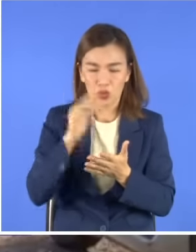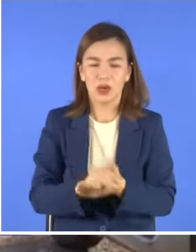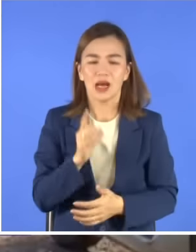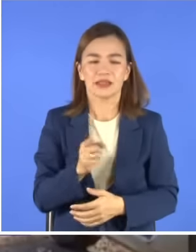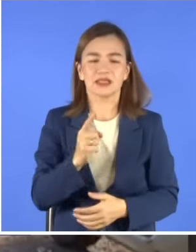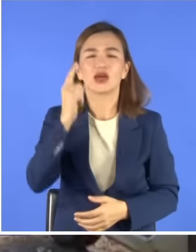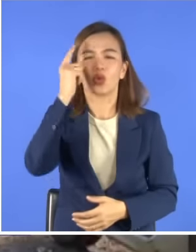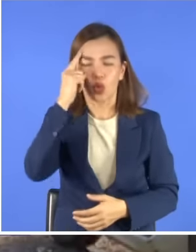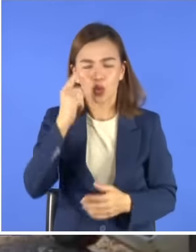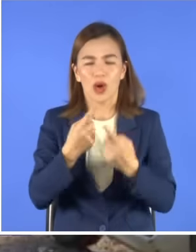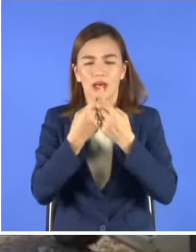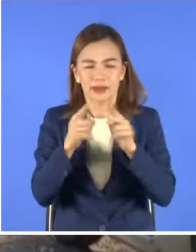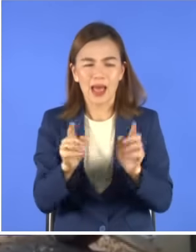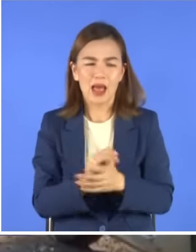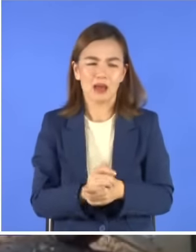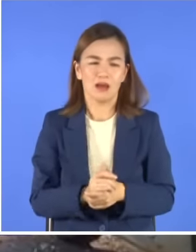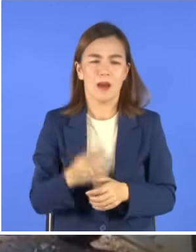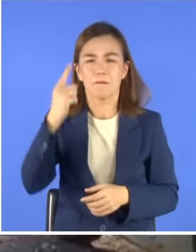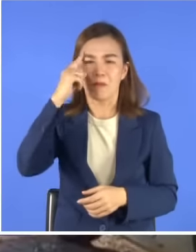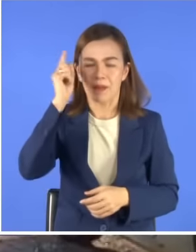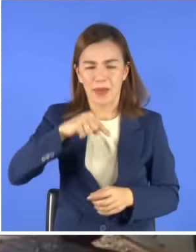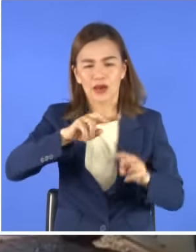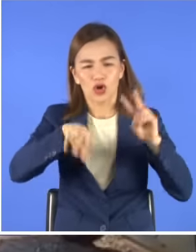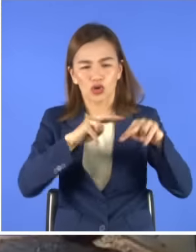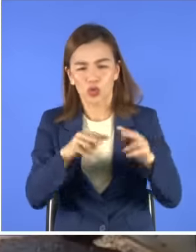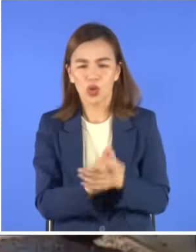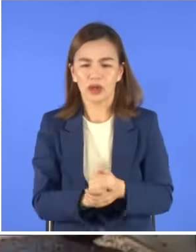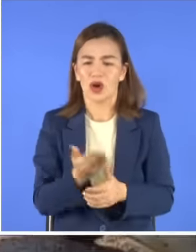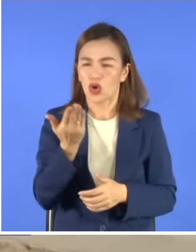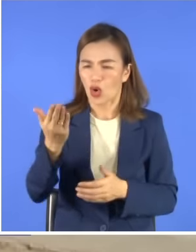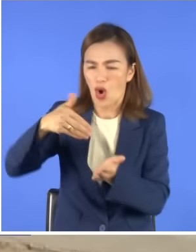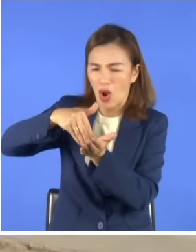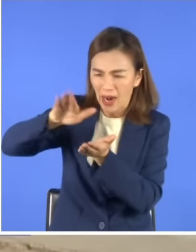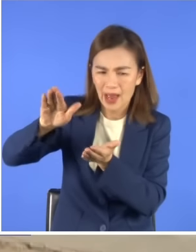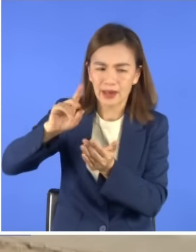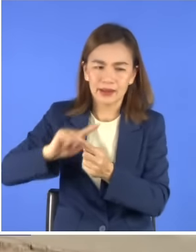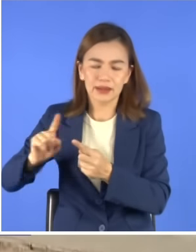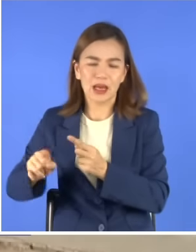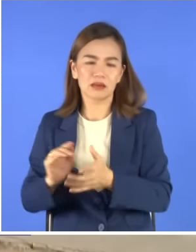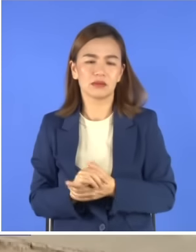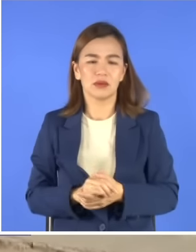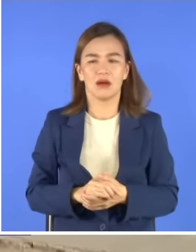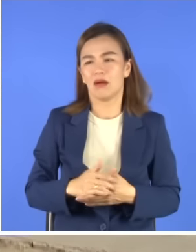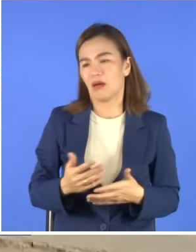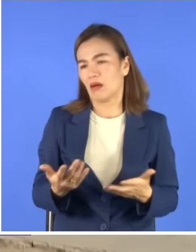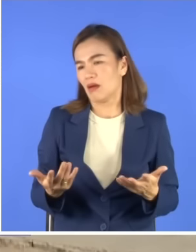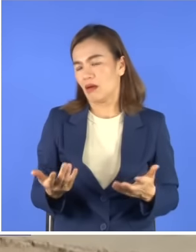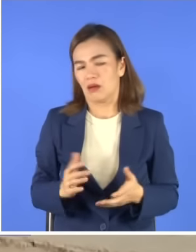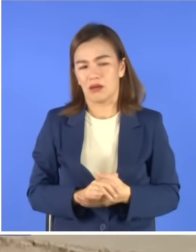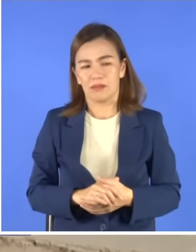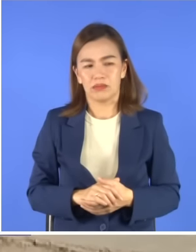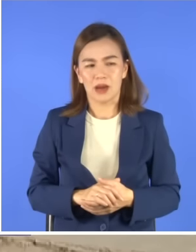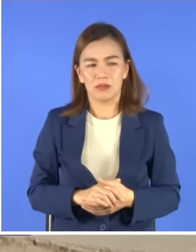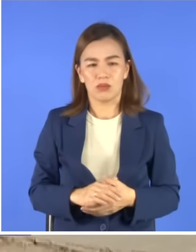ไม่มีอุปกรณ์หรือไม่มีแบบทางที่จะไปไล่เขาได้อะค่ะด้วยเหมือนแบบว่าอาจจะกังวลเรื่องความปลอด